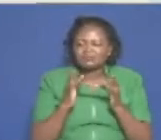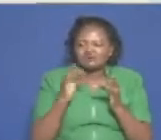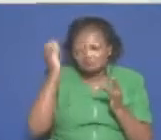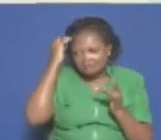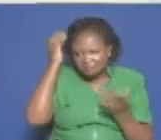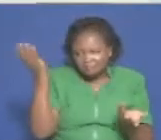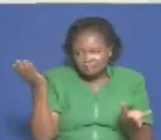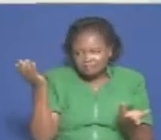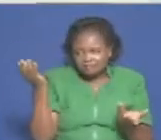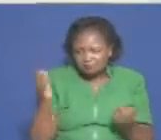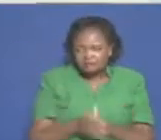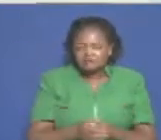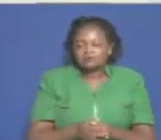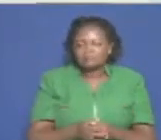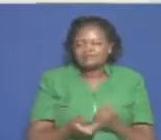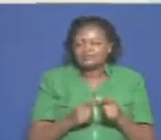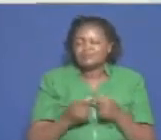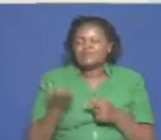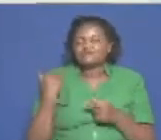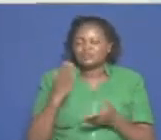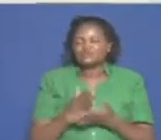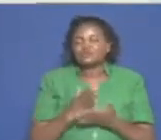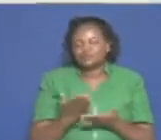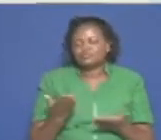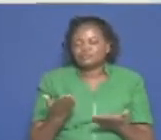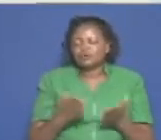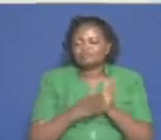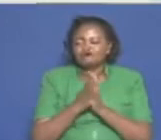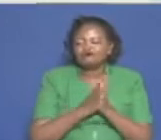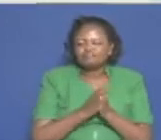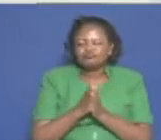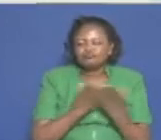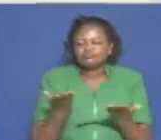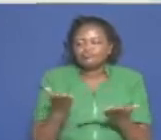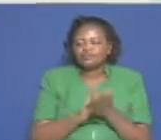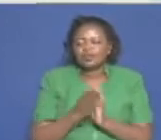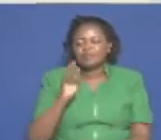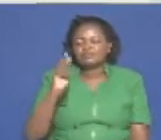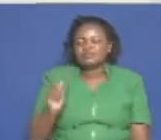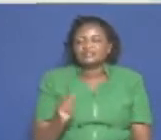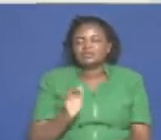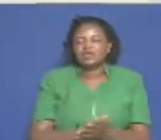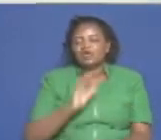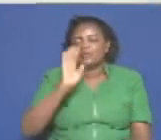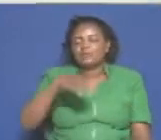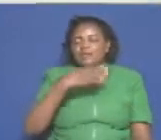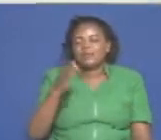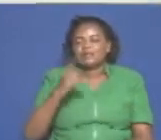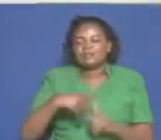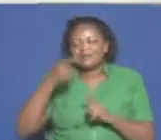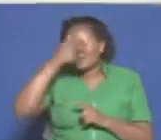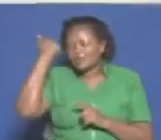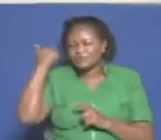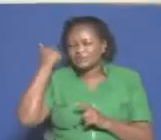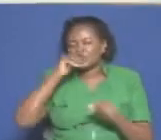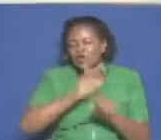fees, unapata mtu amezuile. Na alikuwa na hiyo kweli uaminifu na ambition ya kufanya nini, kusimama kiti ya MCA ama parliamentary, lakini inafika kwa sababu janga la